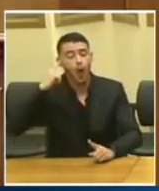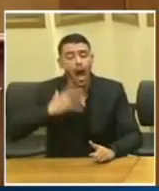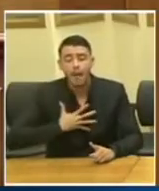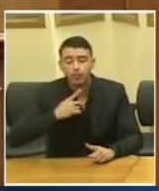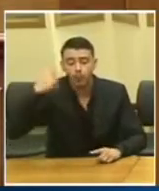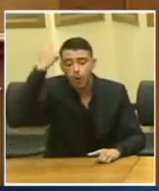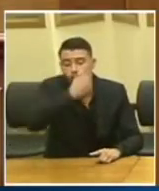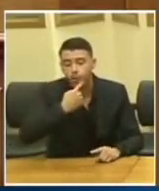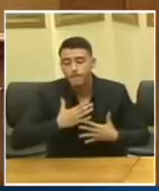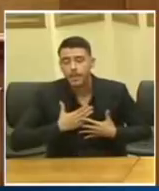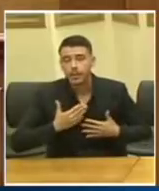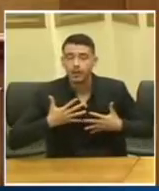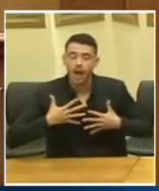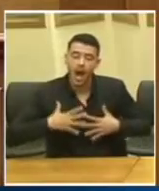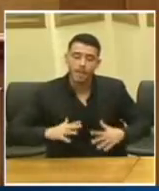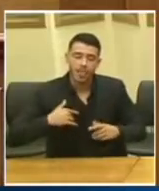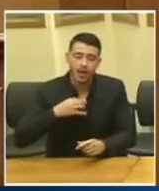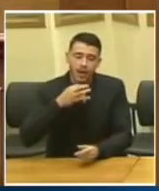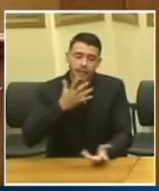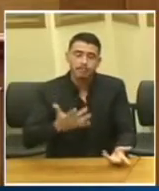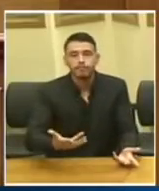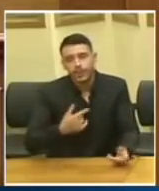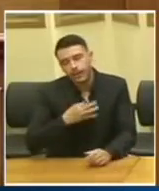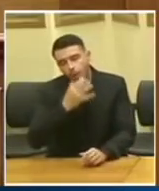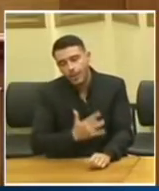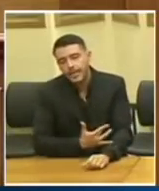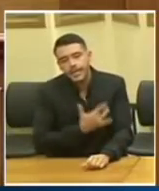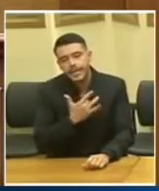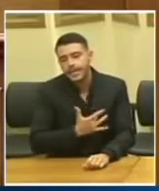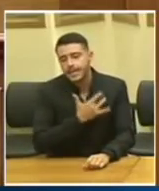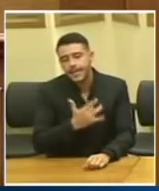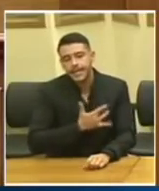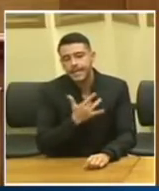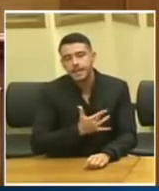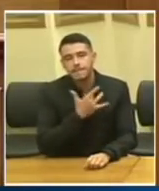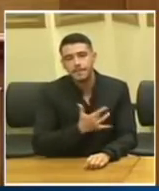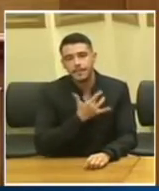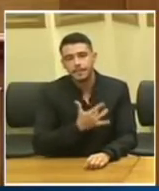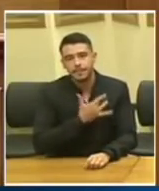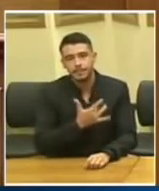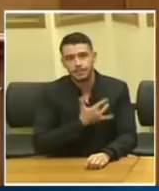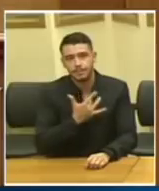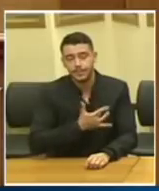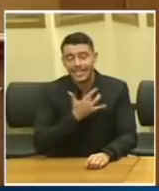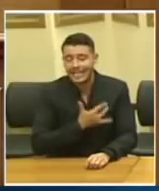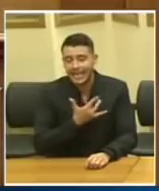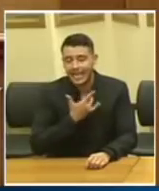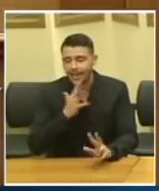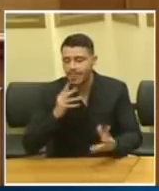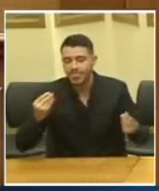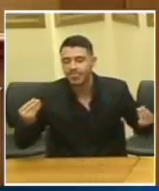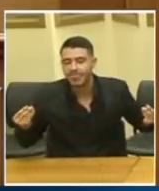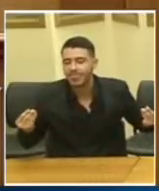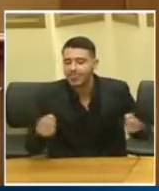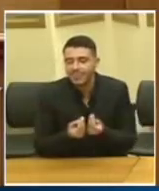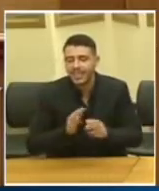θέλετε να κάνω μια παράφραση, η ψυχή μας δεν είναι ο γεωγραφικός προσδιορισμός μπροστά από τη λέξη Μακεδονία, αλλά είναι η ιστορία